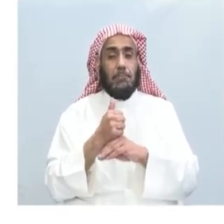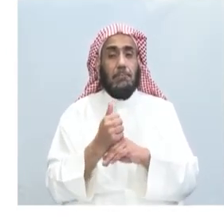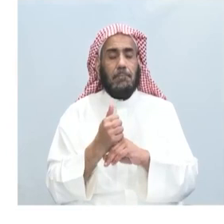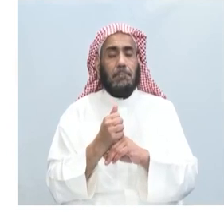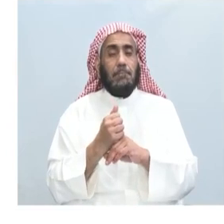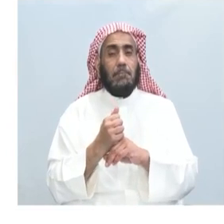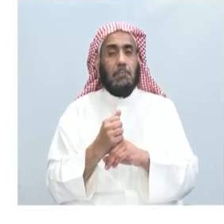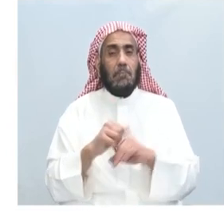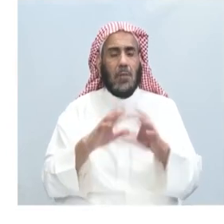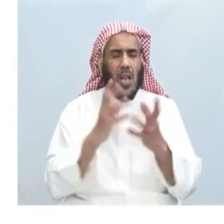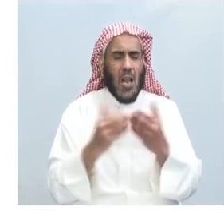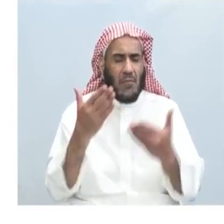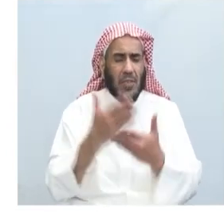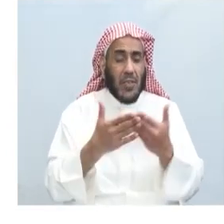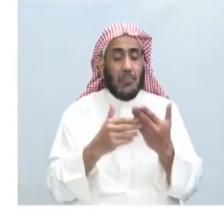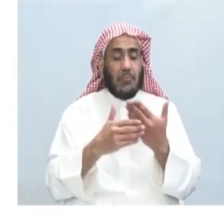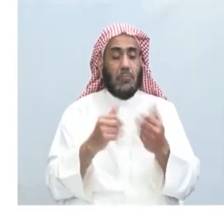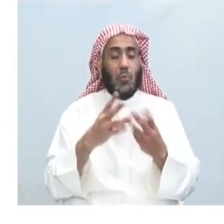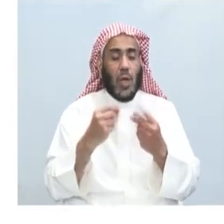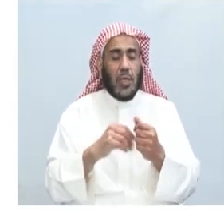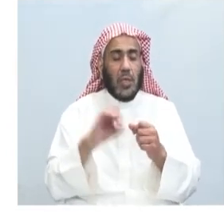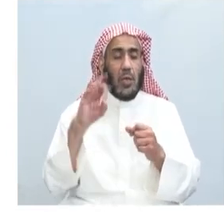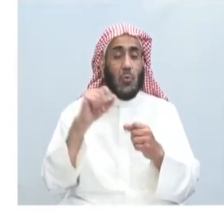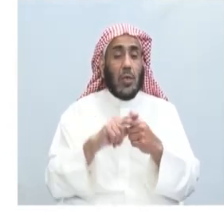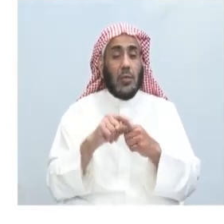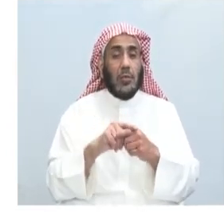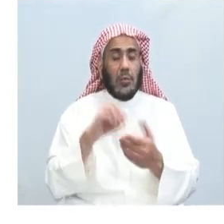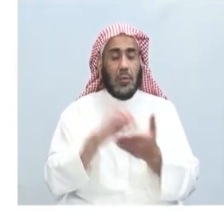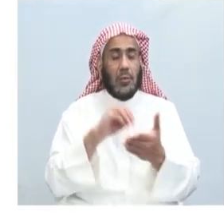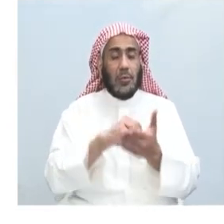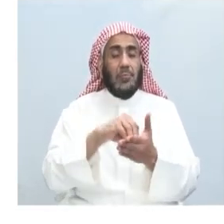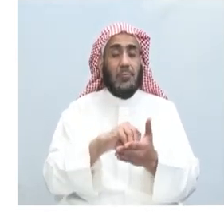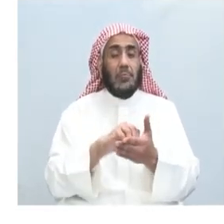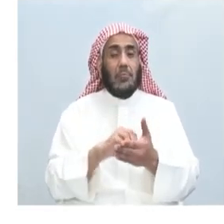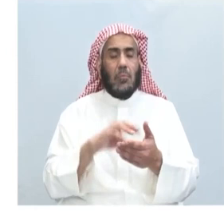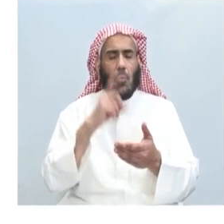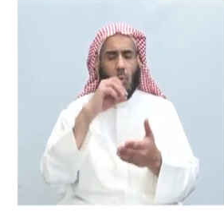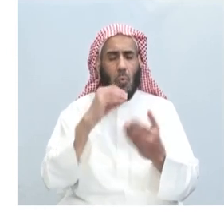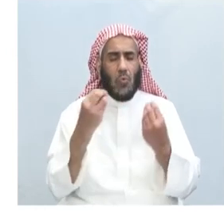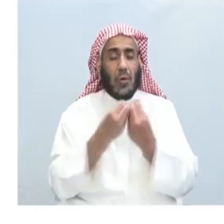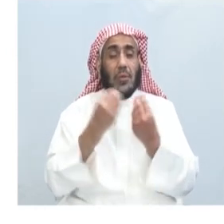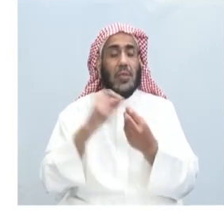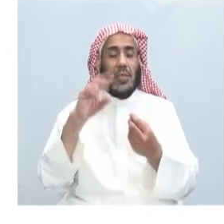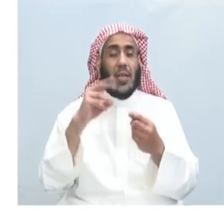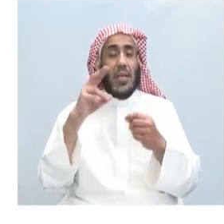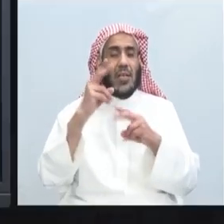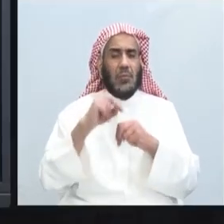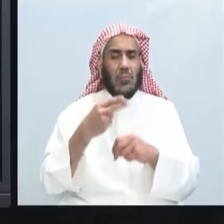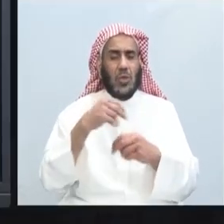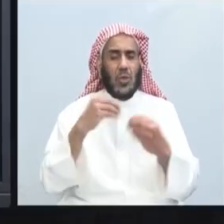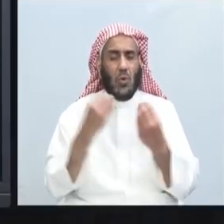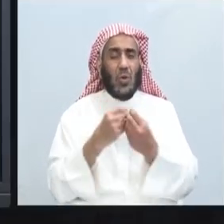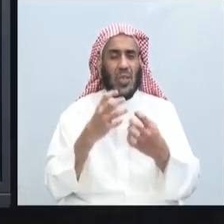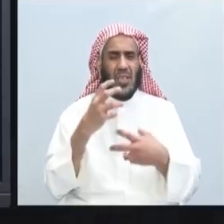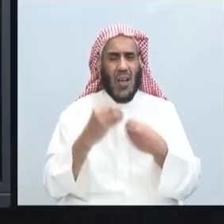لاحظ الحاله الفيزيائيه لها كذلك عدد المولات نكتب فيها ثم بعد ذلك لابد ان يرفق دلتا اتش خاص فيه لكل